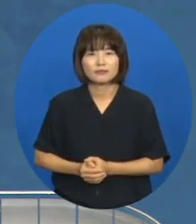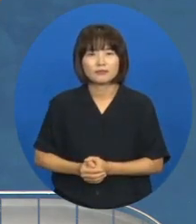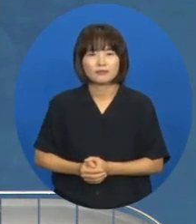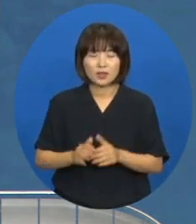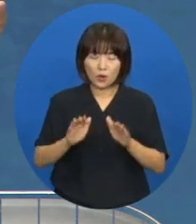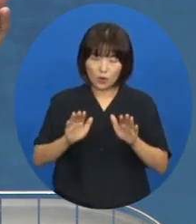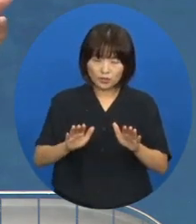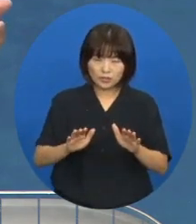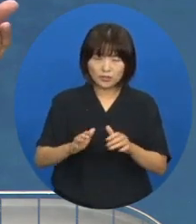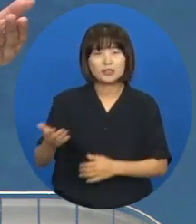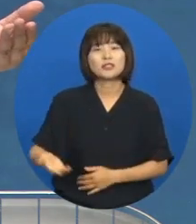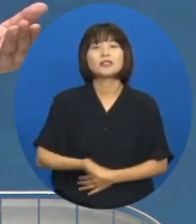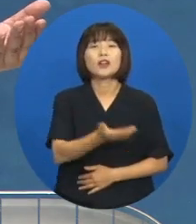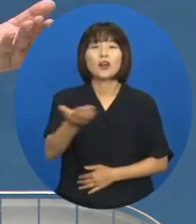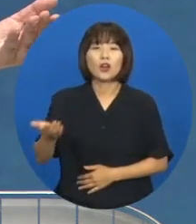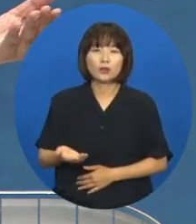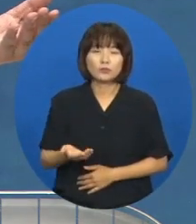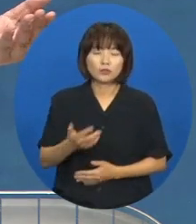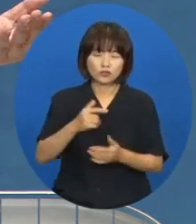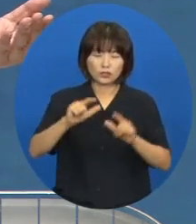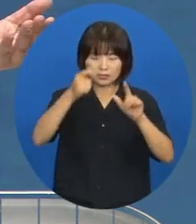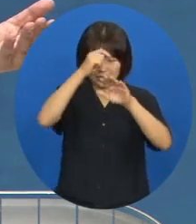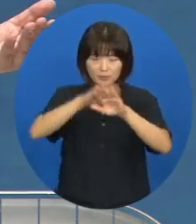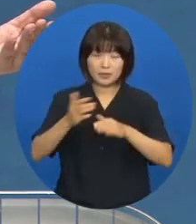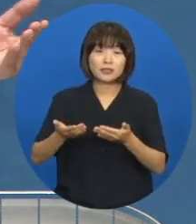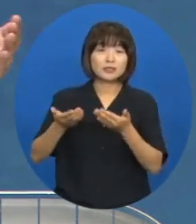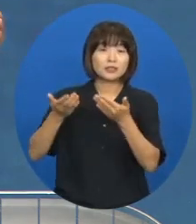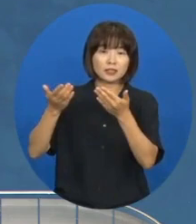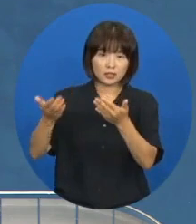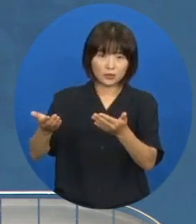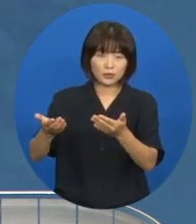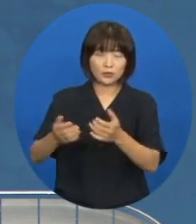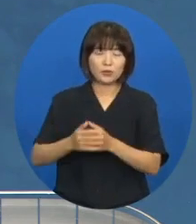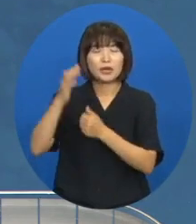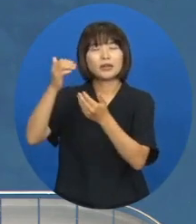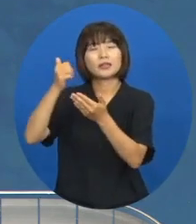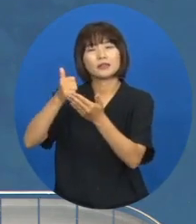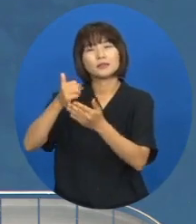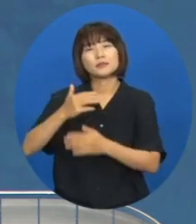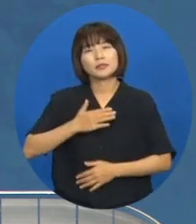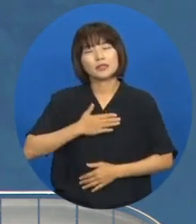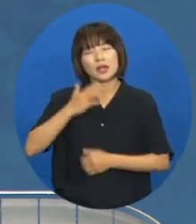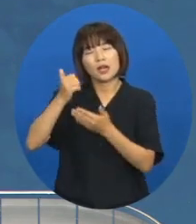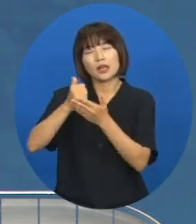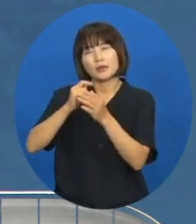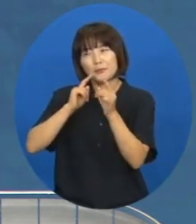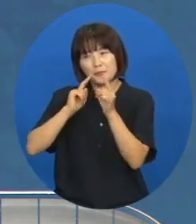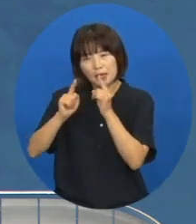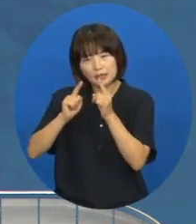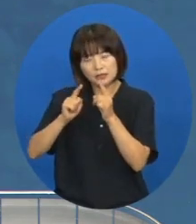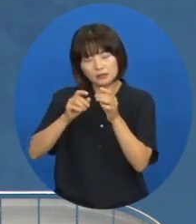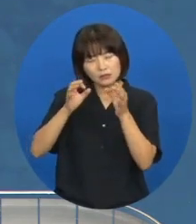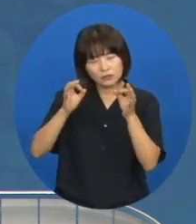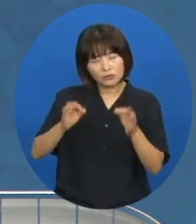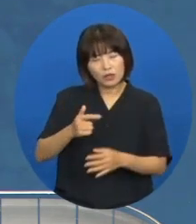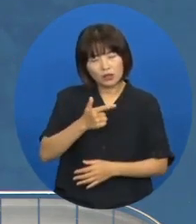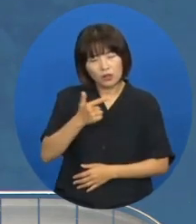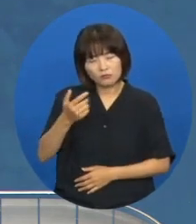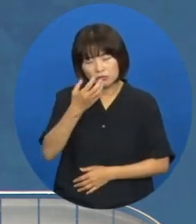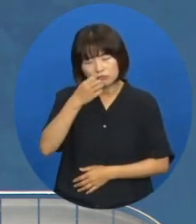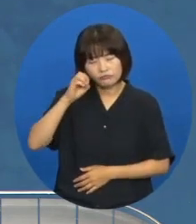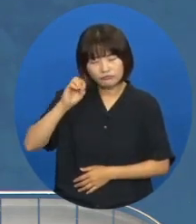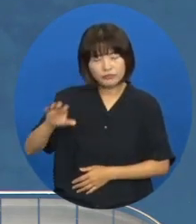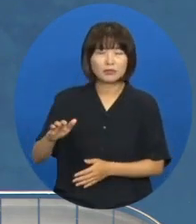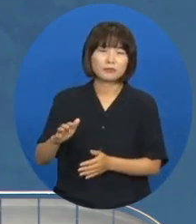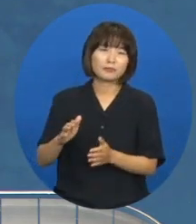오늘 이 시간에 여러분 이 주일 예배를 드리고 하나님 제가 하나님의 말씀을 그동안에 너무 소홀히